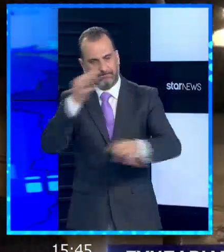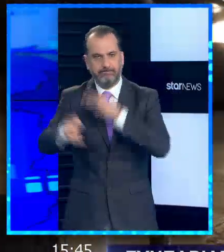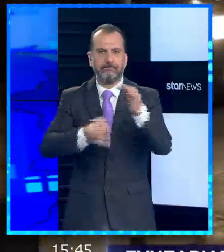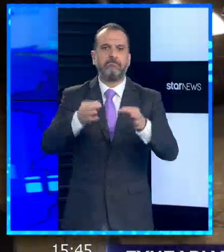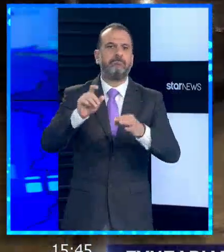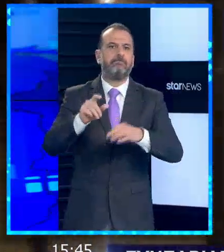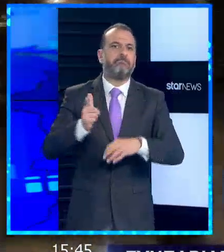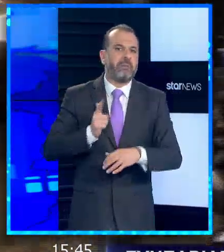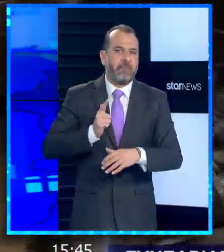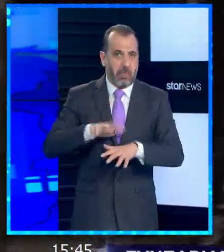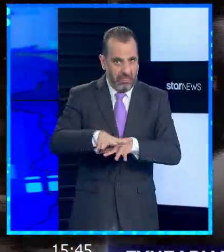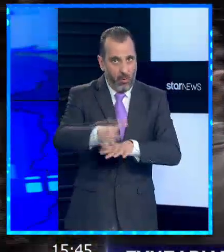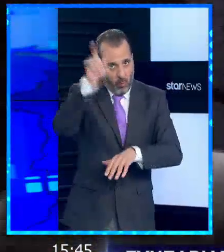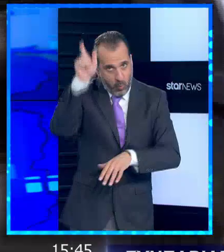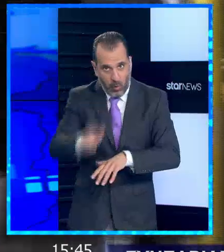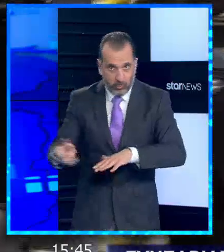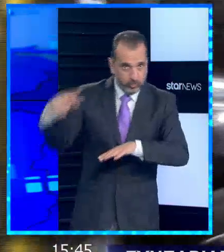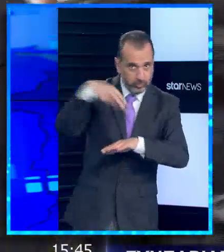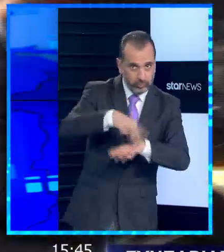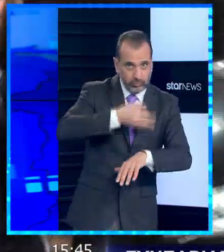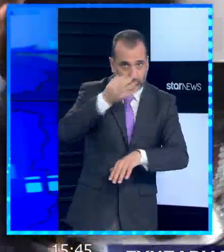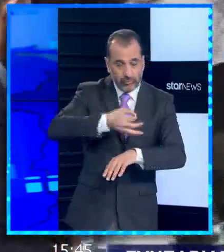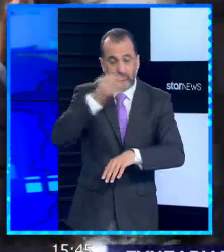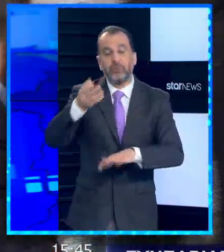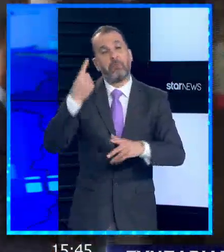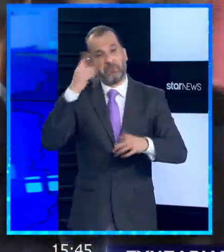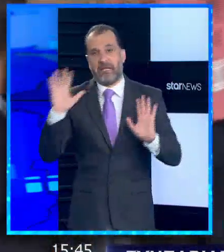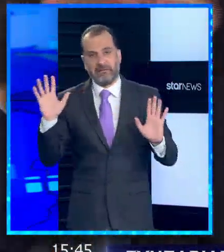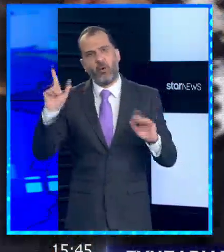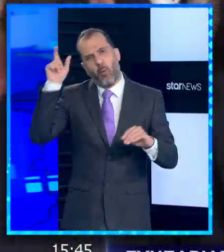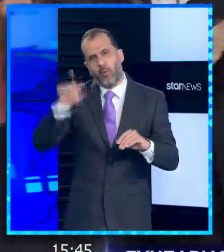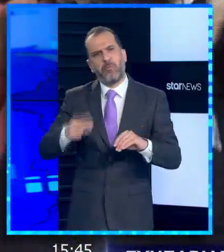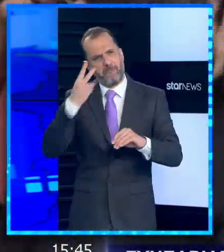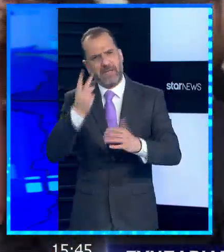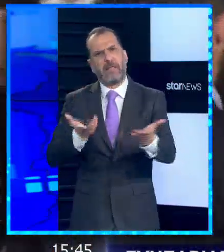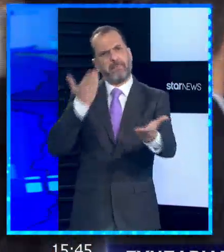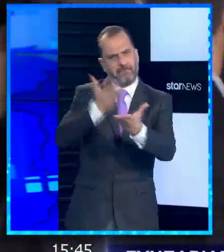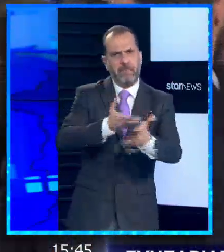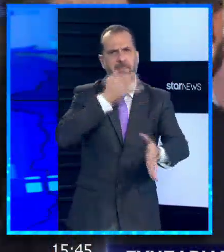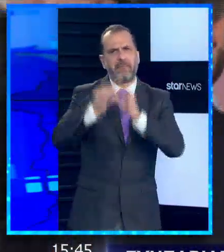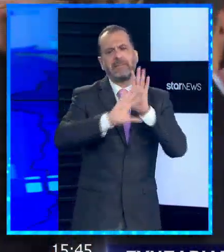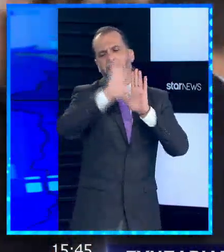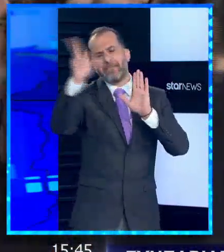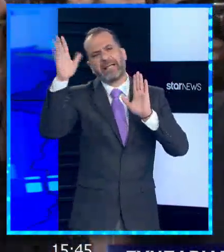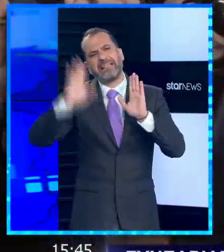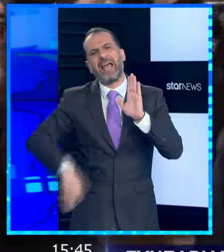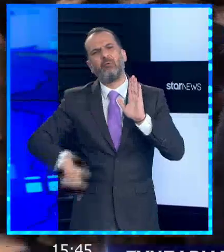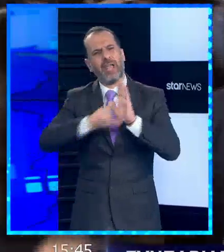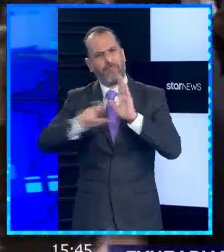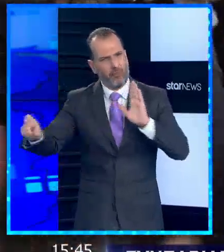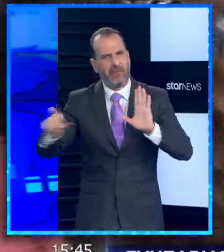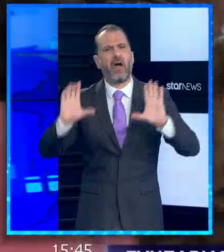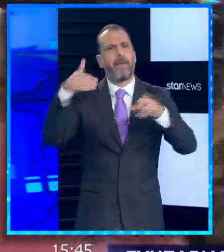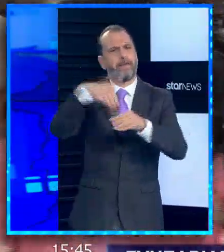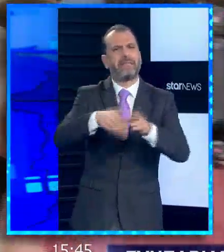on camera, αλλά προφανώς θα είναι η εισήγησή του μέσα σε αυτή τη συνεδρίαση και αναμένουμε και μέσα στο τέλος της εβδομάδας να συνεδριάσουν και τα επόμενα και